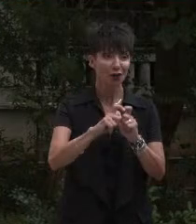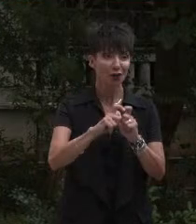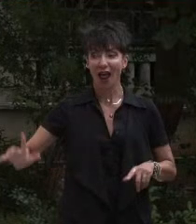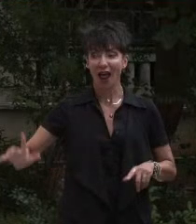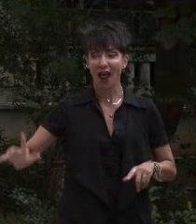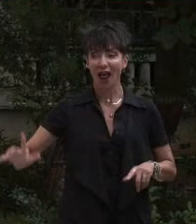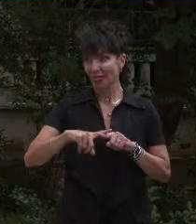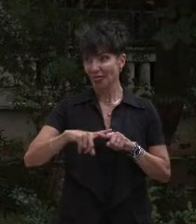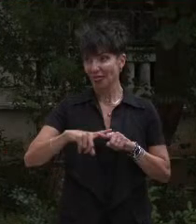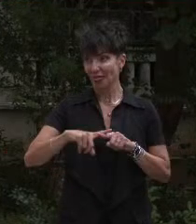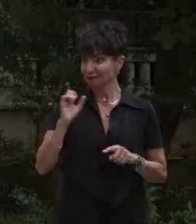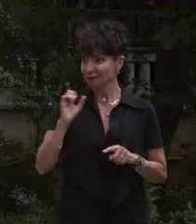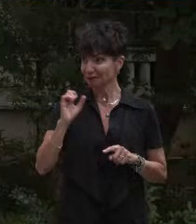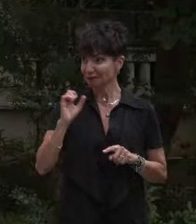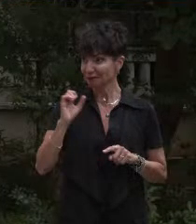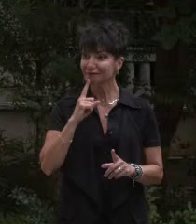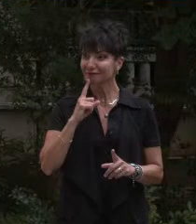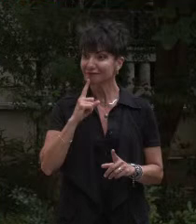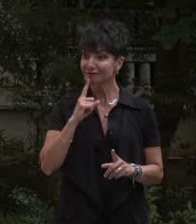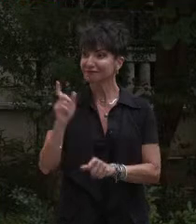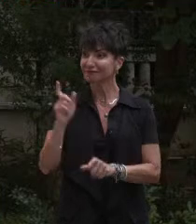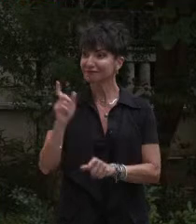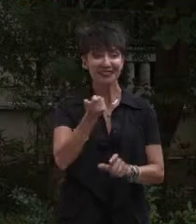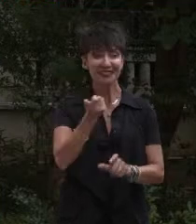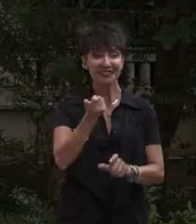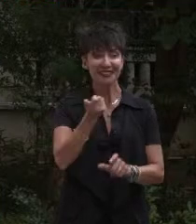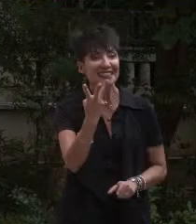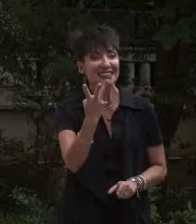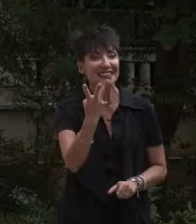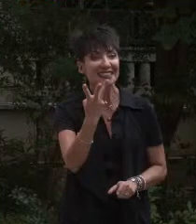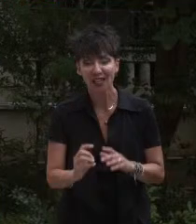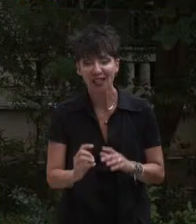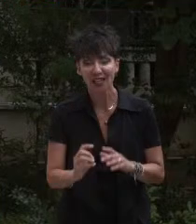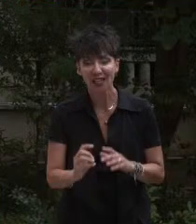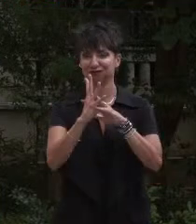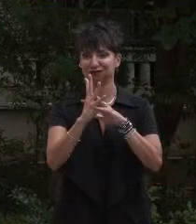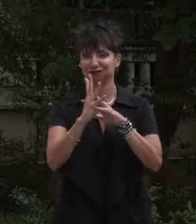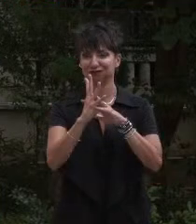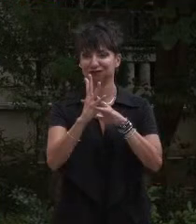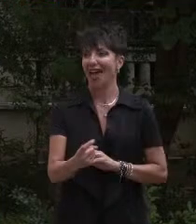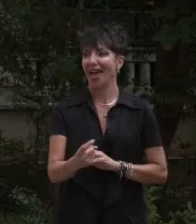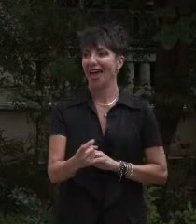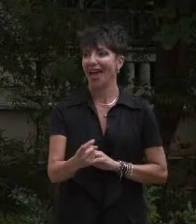που συμμετείχαν, ιδιαίτερα σε εσάς τα 30 που διακρίθηκαν, στους